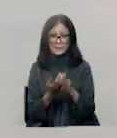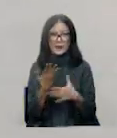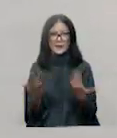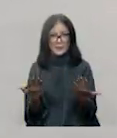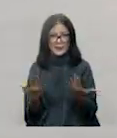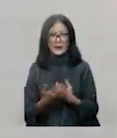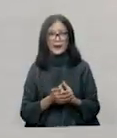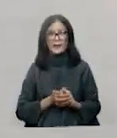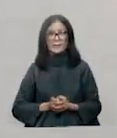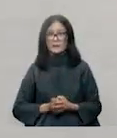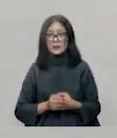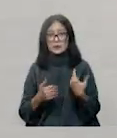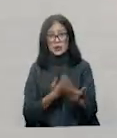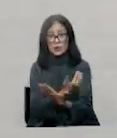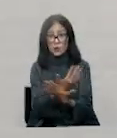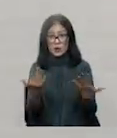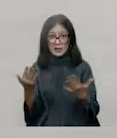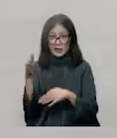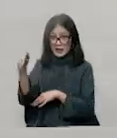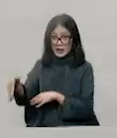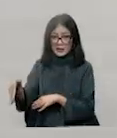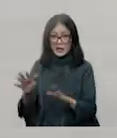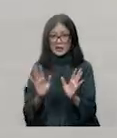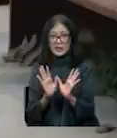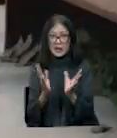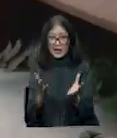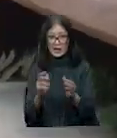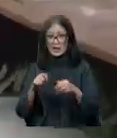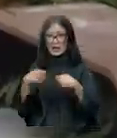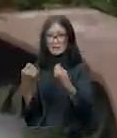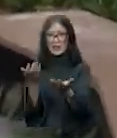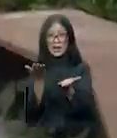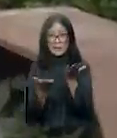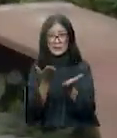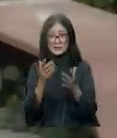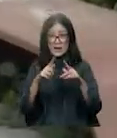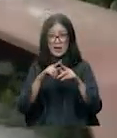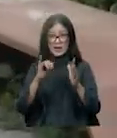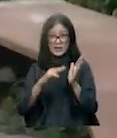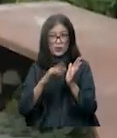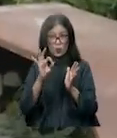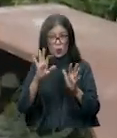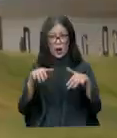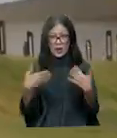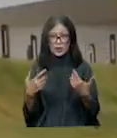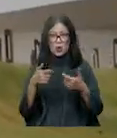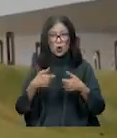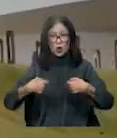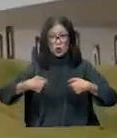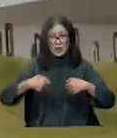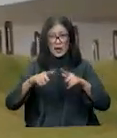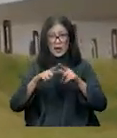Nah, bagi warga yang ingin berkunjung ke IKN, bisa mendaftar melalui aplikasi iKnow atau menghubungi kontak iKnow di web